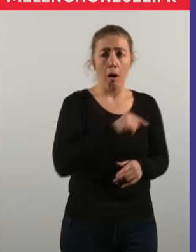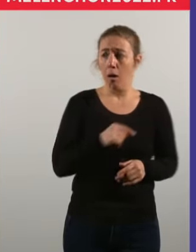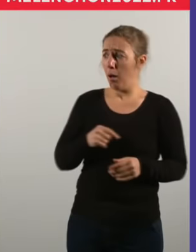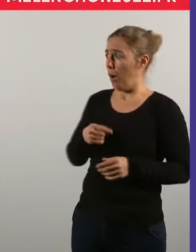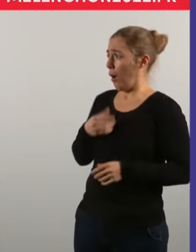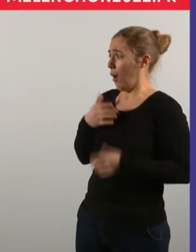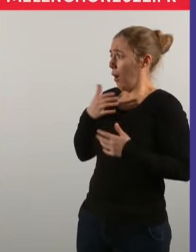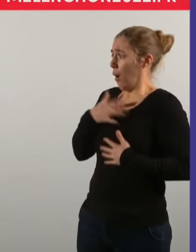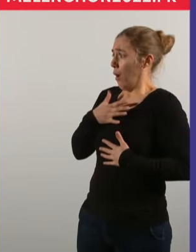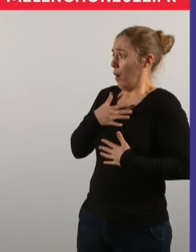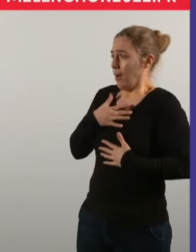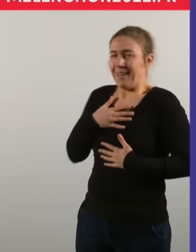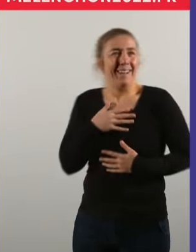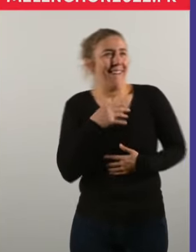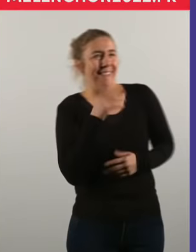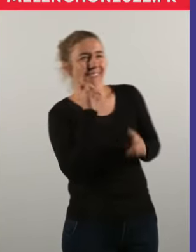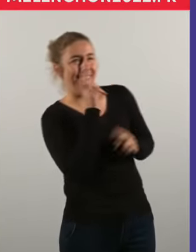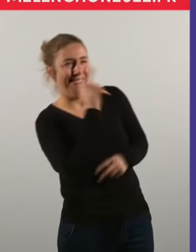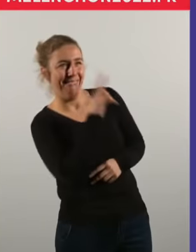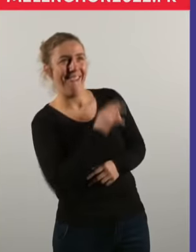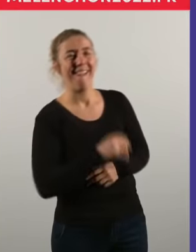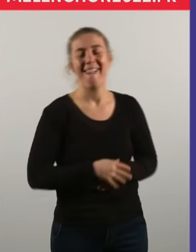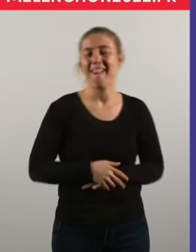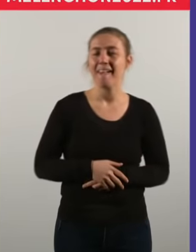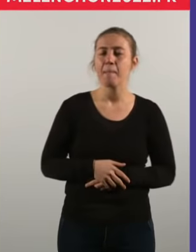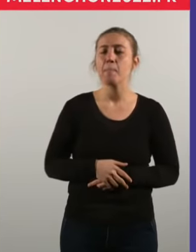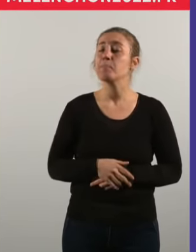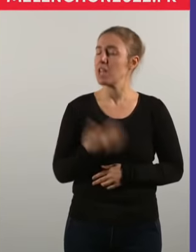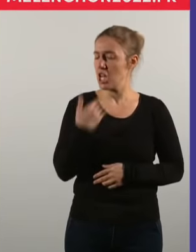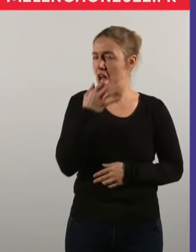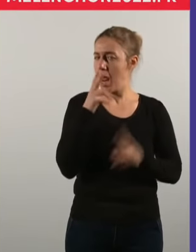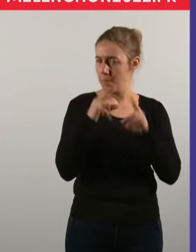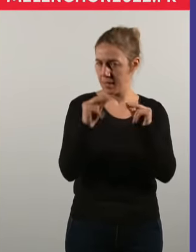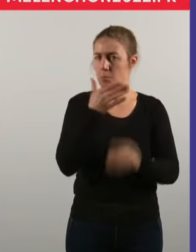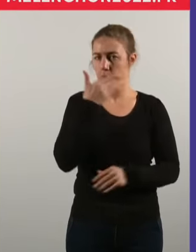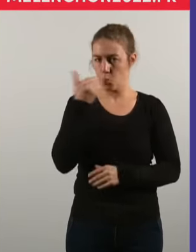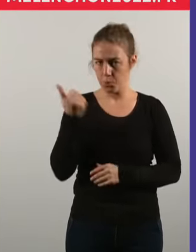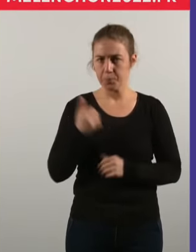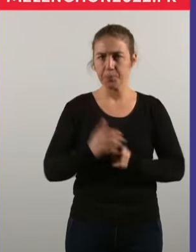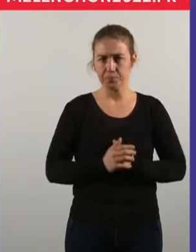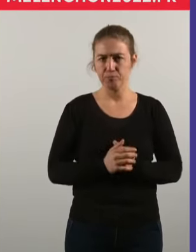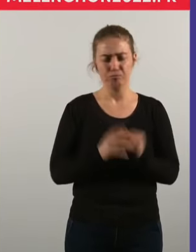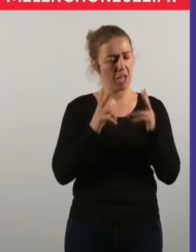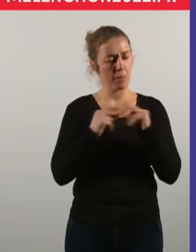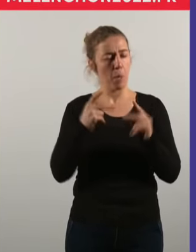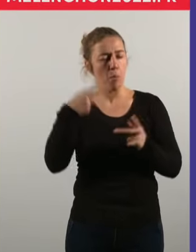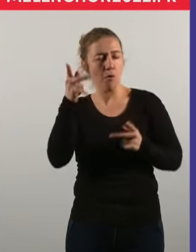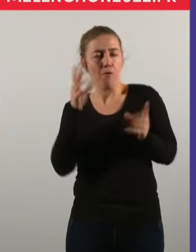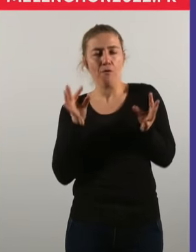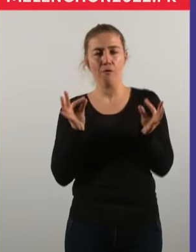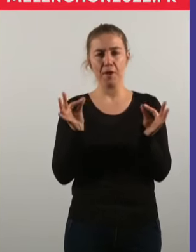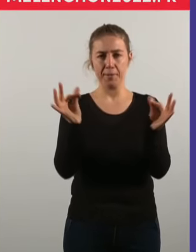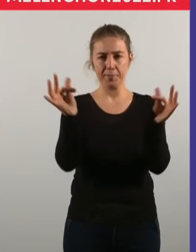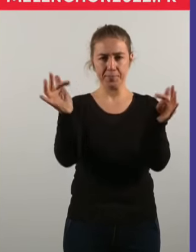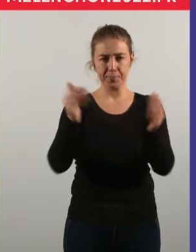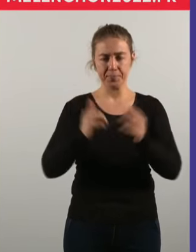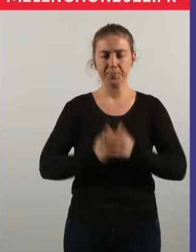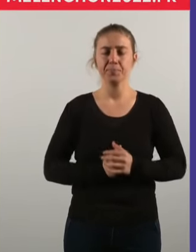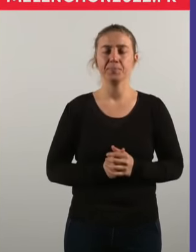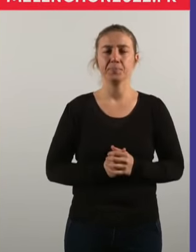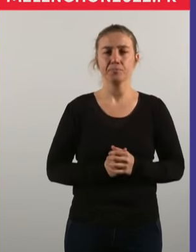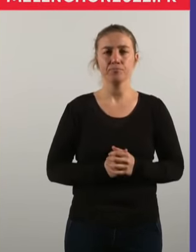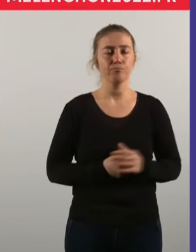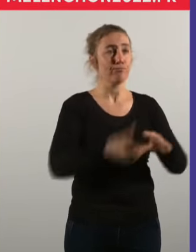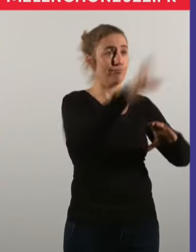déconfite. Mais maintenant, je veux dire les choses mieux. Je veux les dire avec plus de finesse. Je